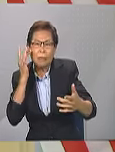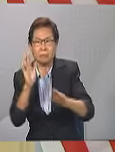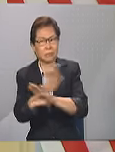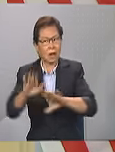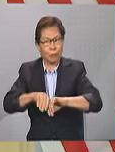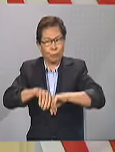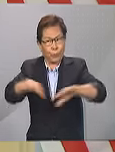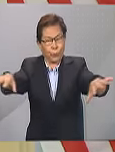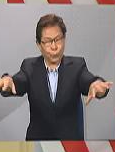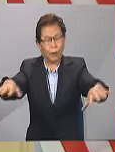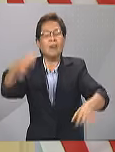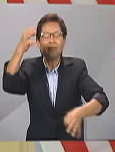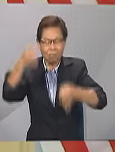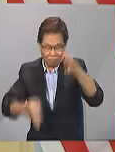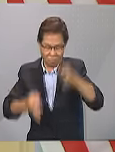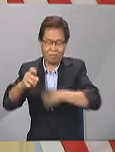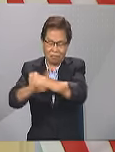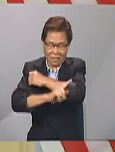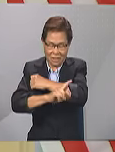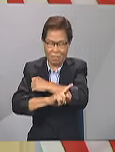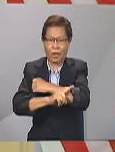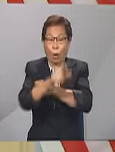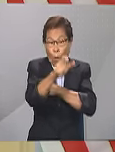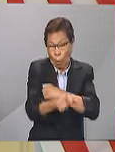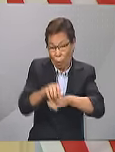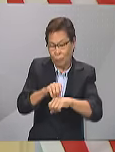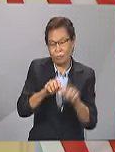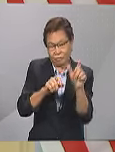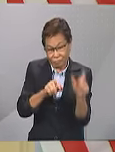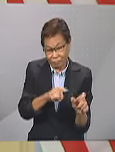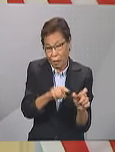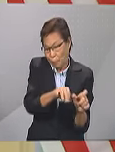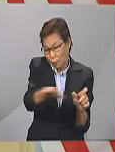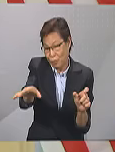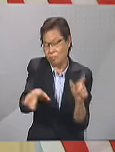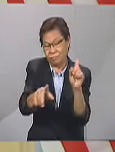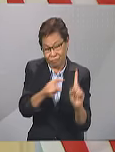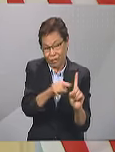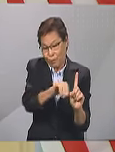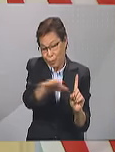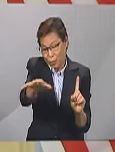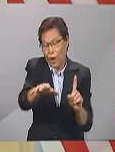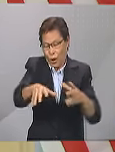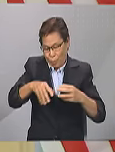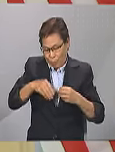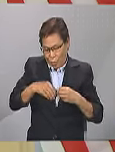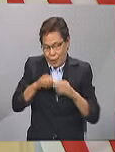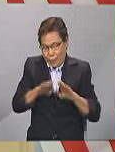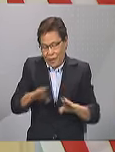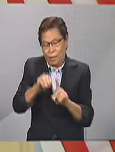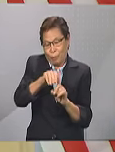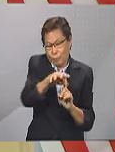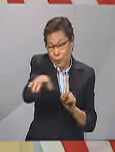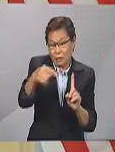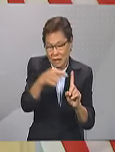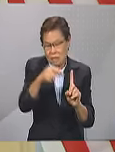juga boleh diambil kepada penyebab-penyebab yang menerima berita dan menyebarkan juga boleh